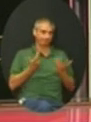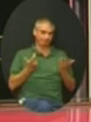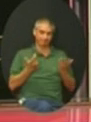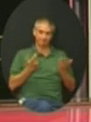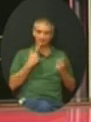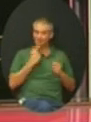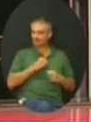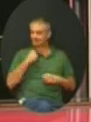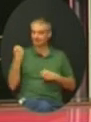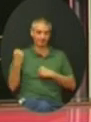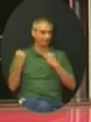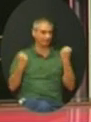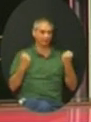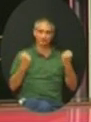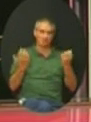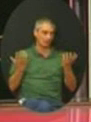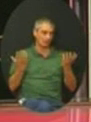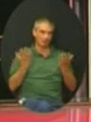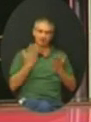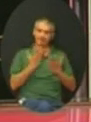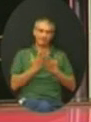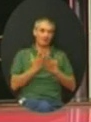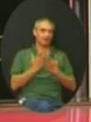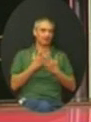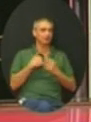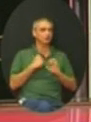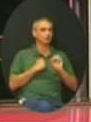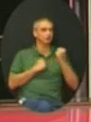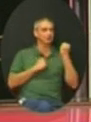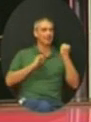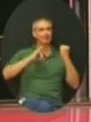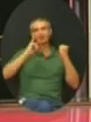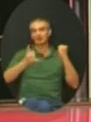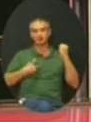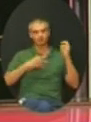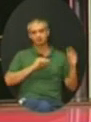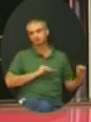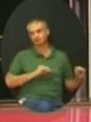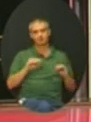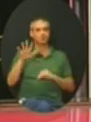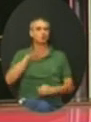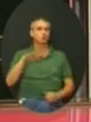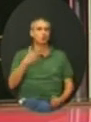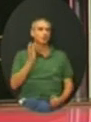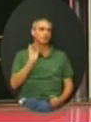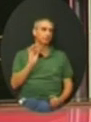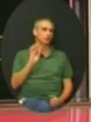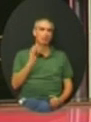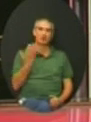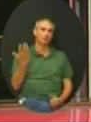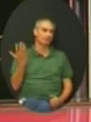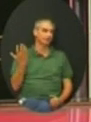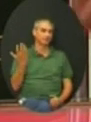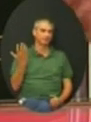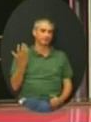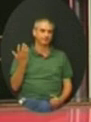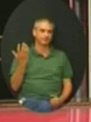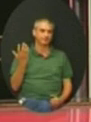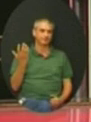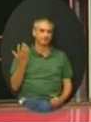ימין ושמאל שגלשו מסוציאליזם וקפיטליזם לתחומים של, של,